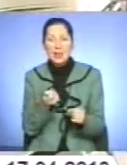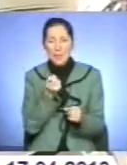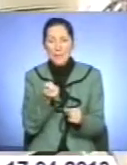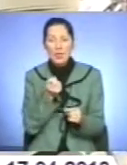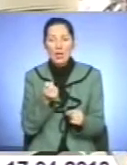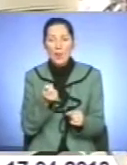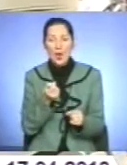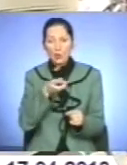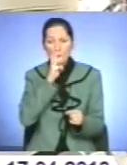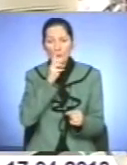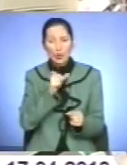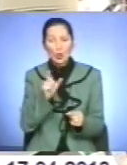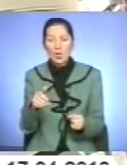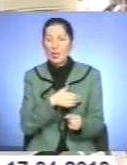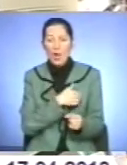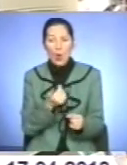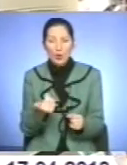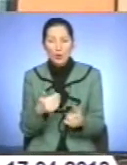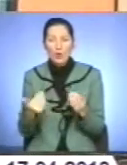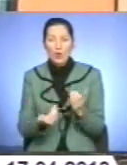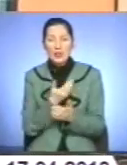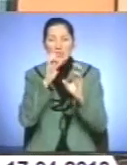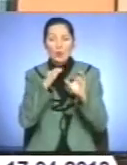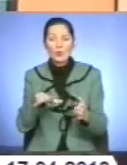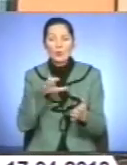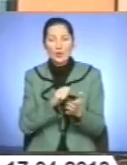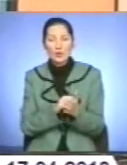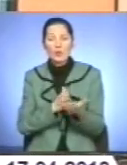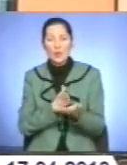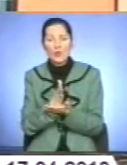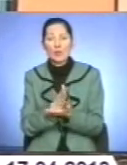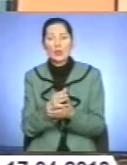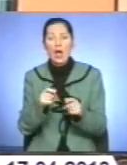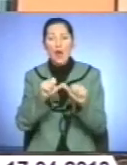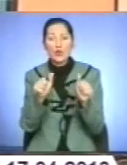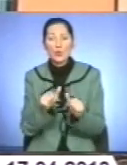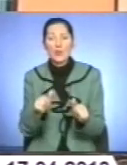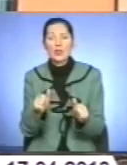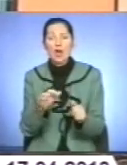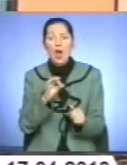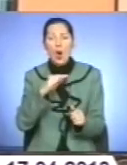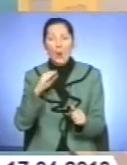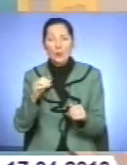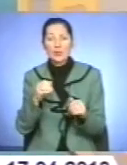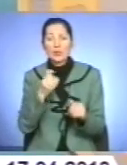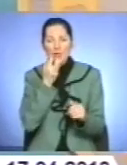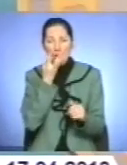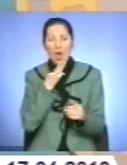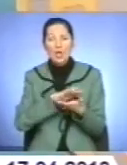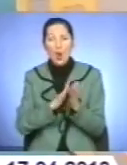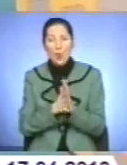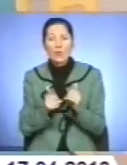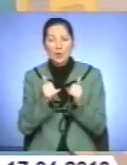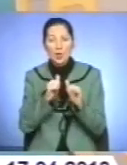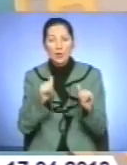поспішають. Новий закон про зайнятість спрямований на формування оптимальних умов для розвитку малого і середнього бізнесу, створення нових